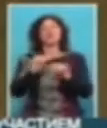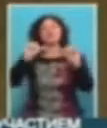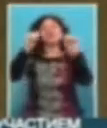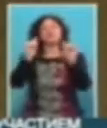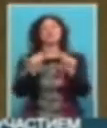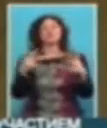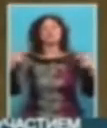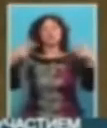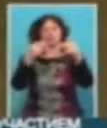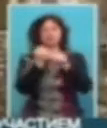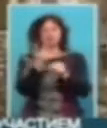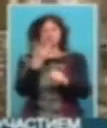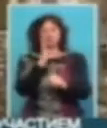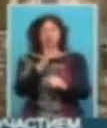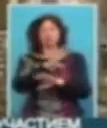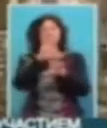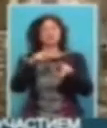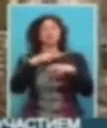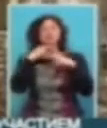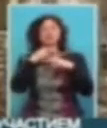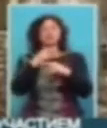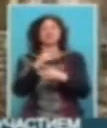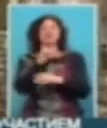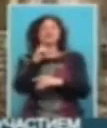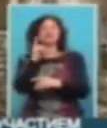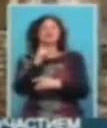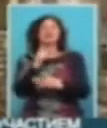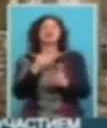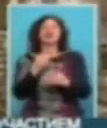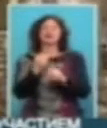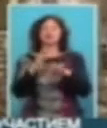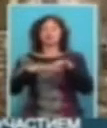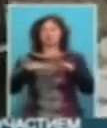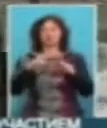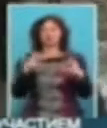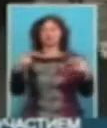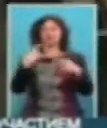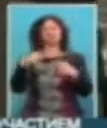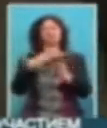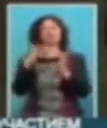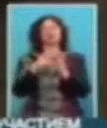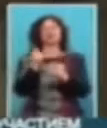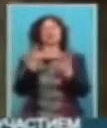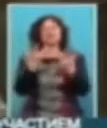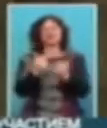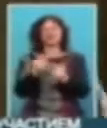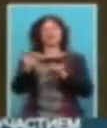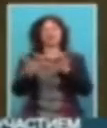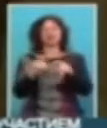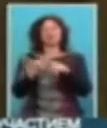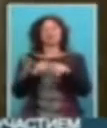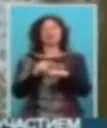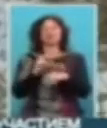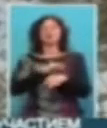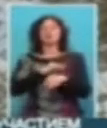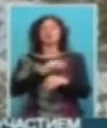отдел ЖКХ Кустаная мониторит все зеленые насаждения, можно сказать, в ручном режиме. В других городах уже создаются цифровые карты, над которыми